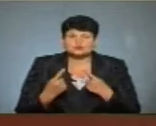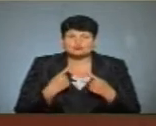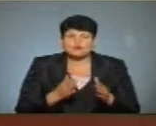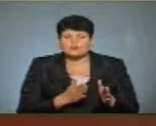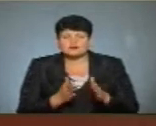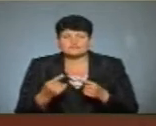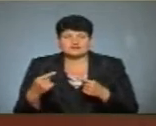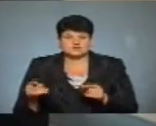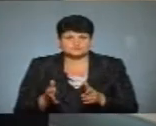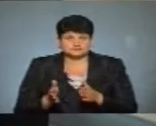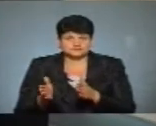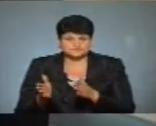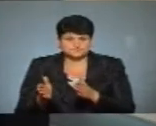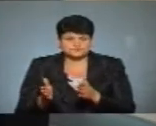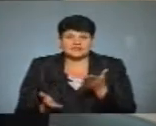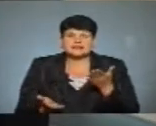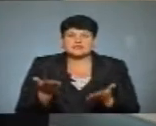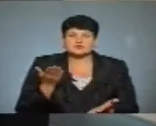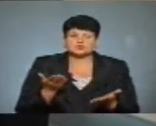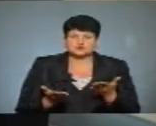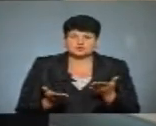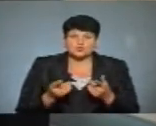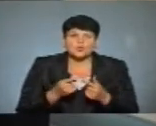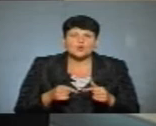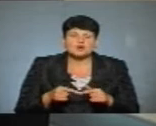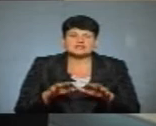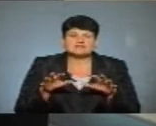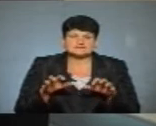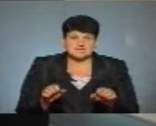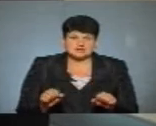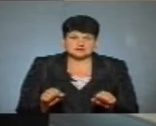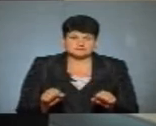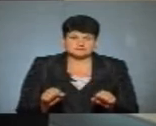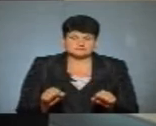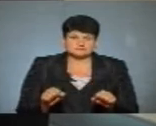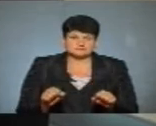інше русло. Якщо органи влади